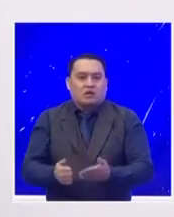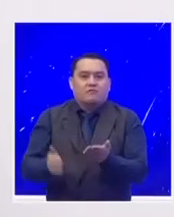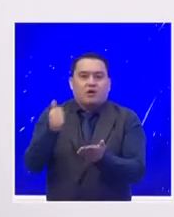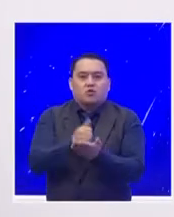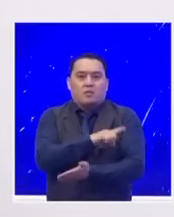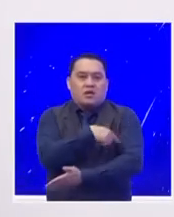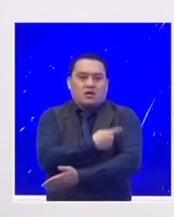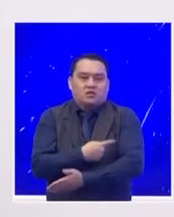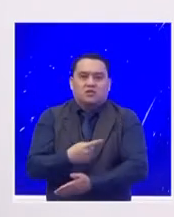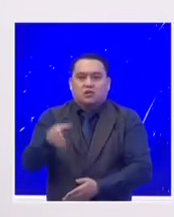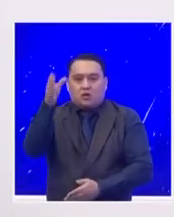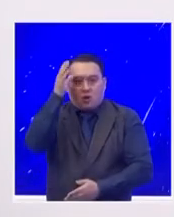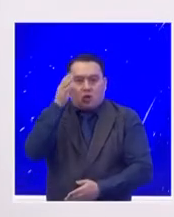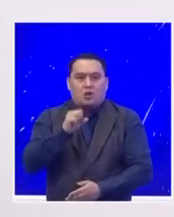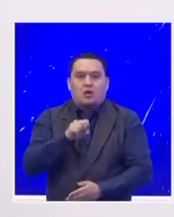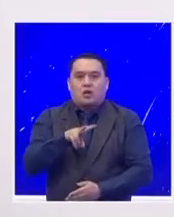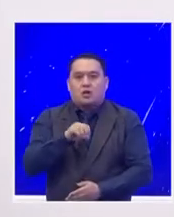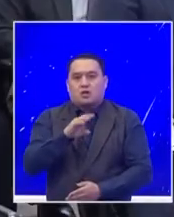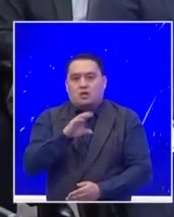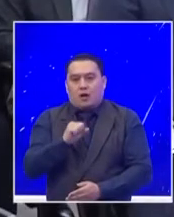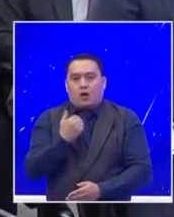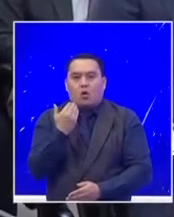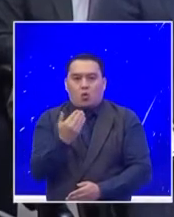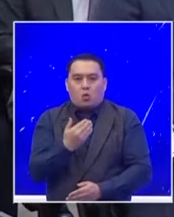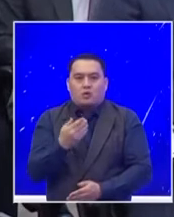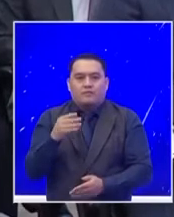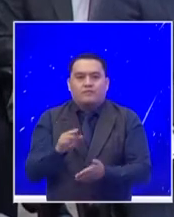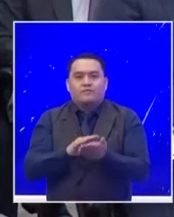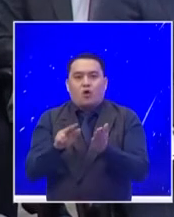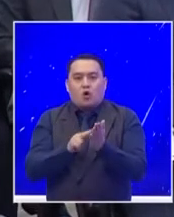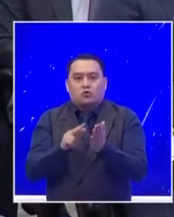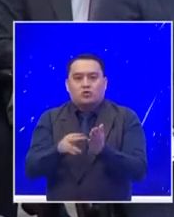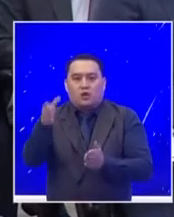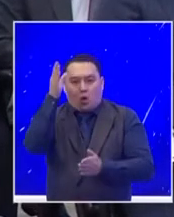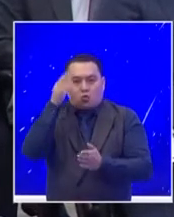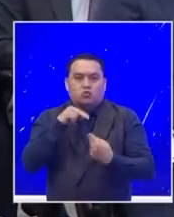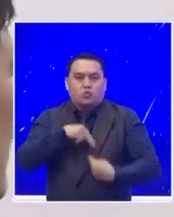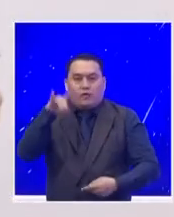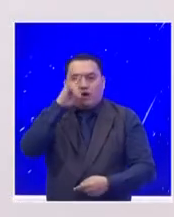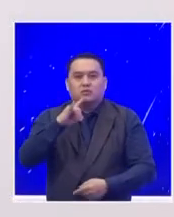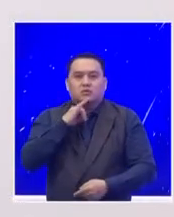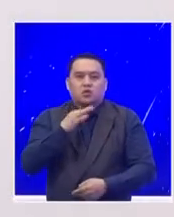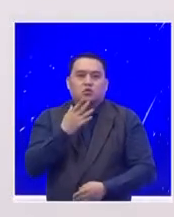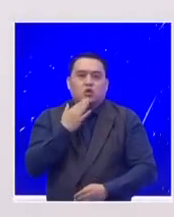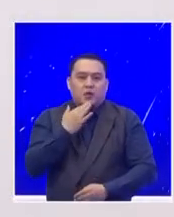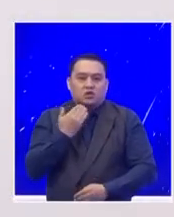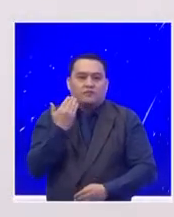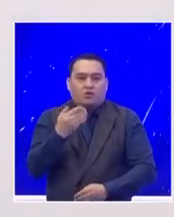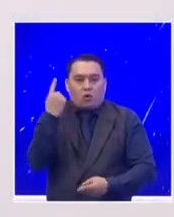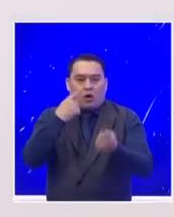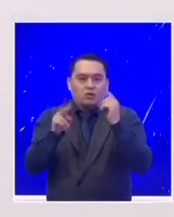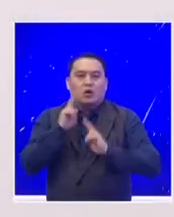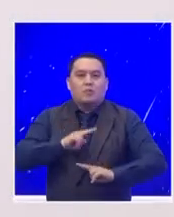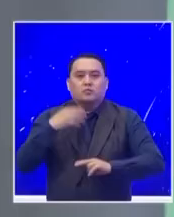кандидатом медицинских наук Лейлой Асылбековой. Она является автором более 80 научных трудов в Казахстане и за рубежом. Ее